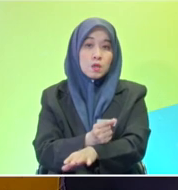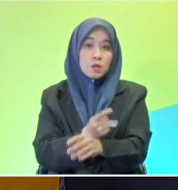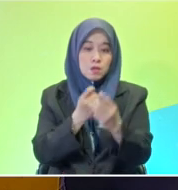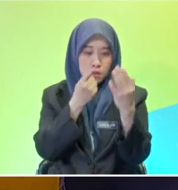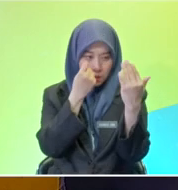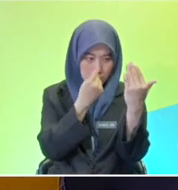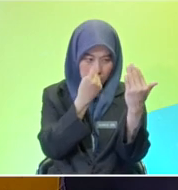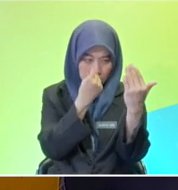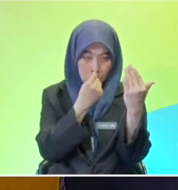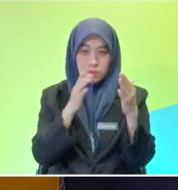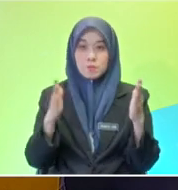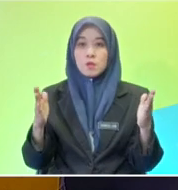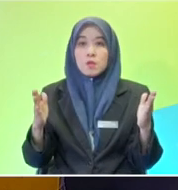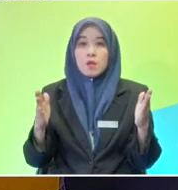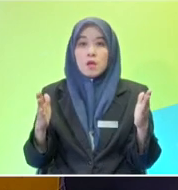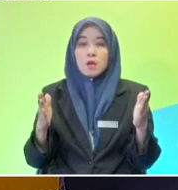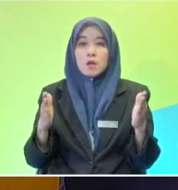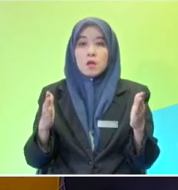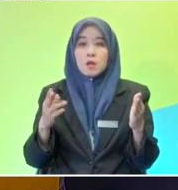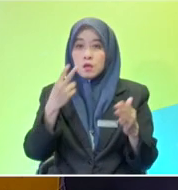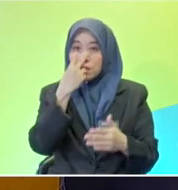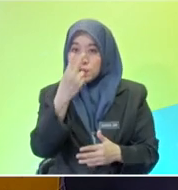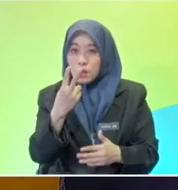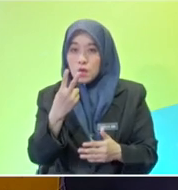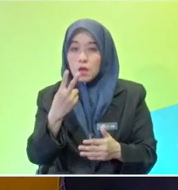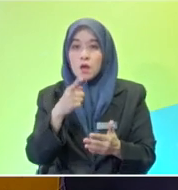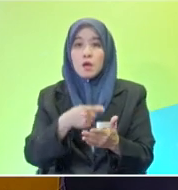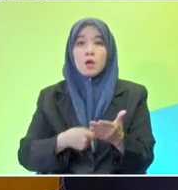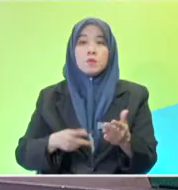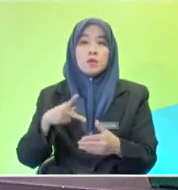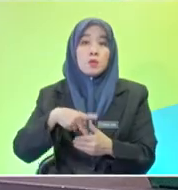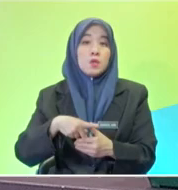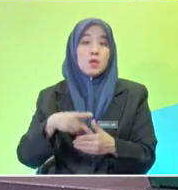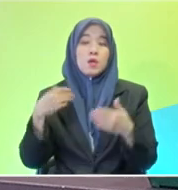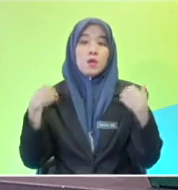kanta pembesar. Okey, jadi perhatikan apakah kandungan yang terdapat pada